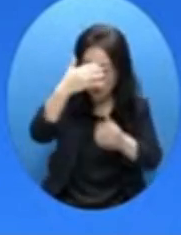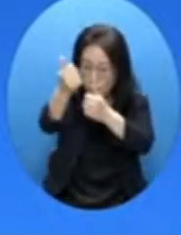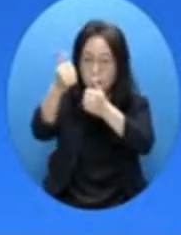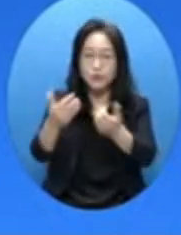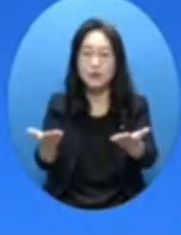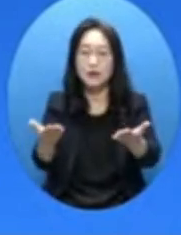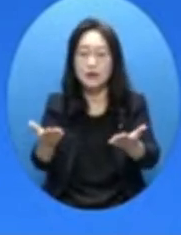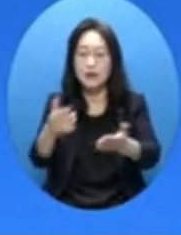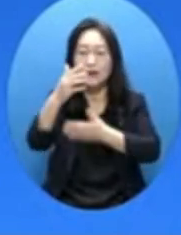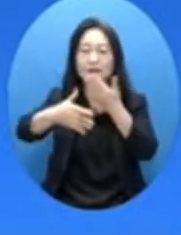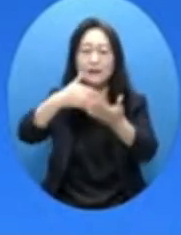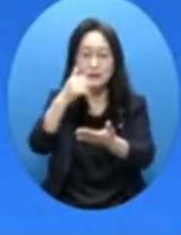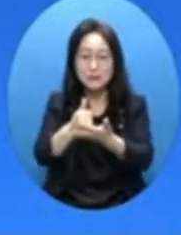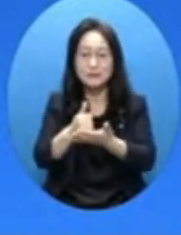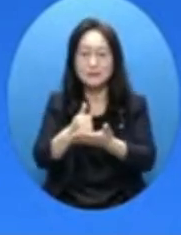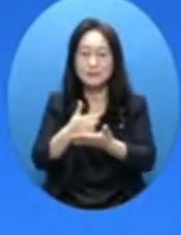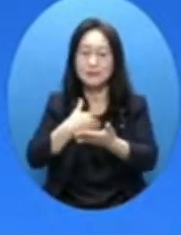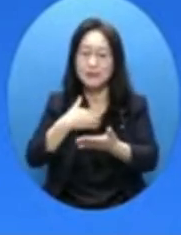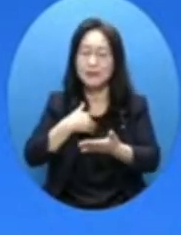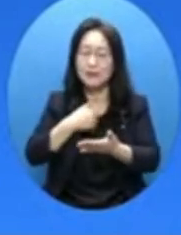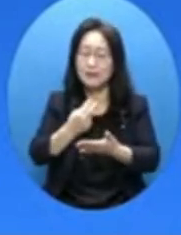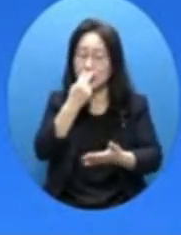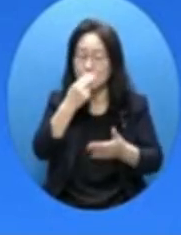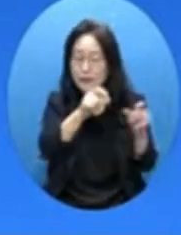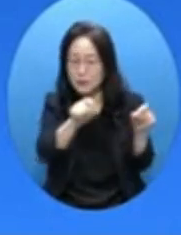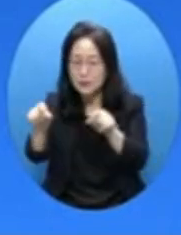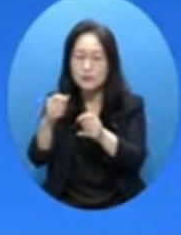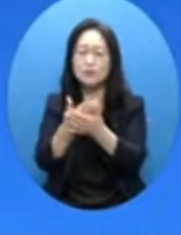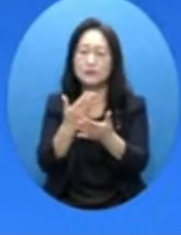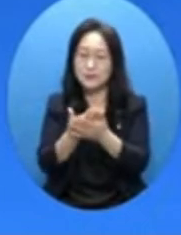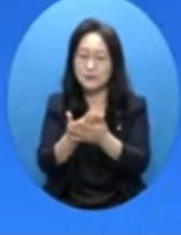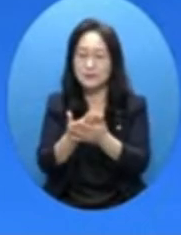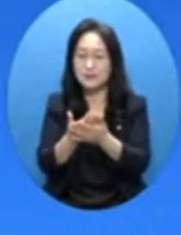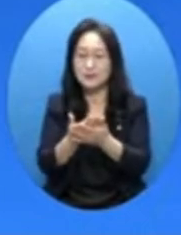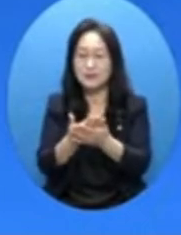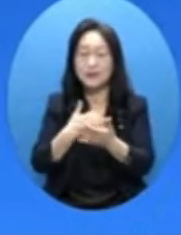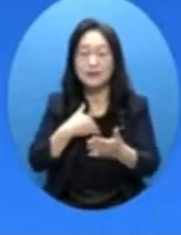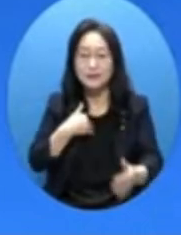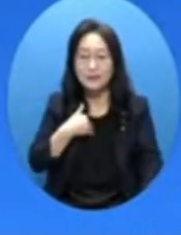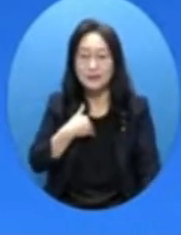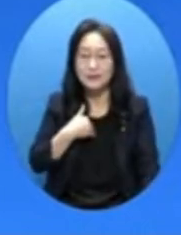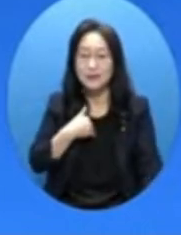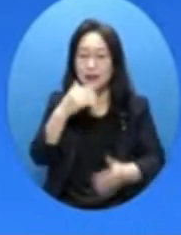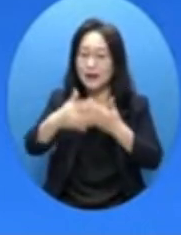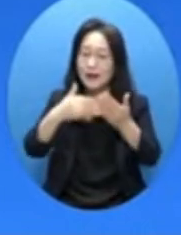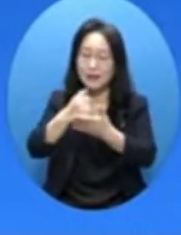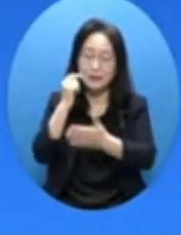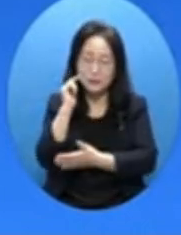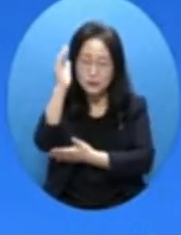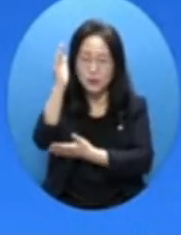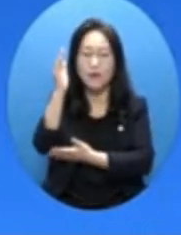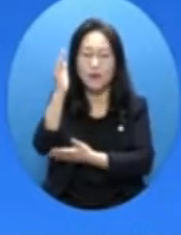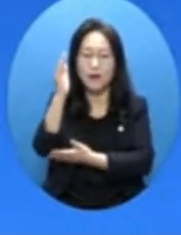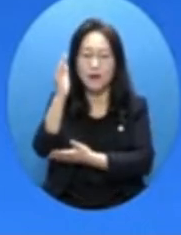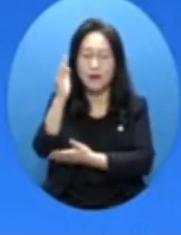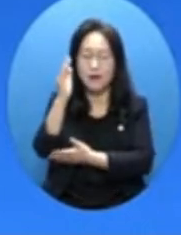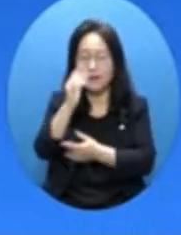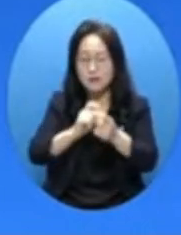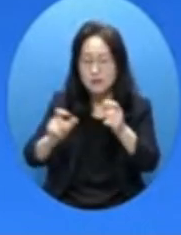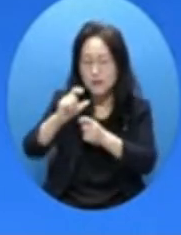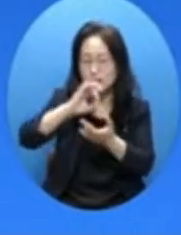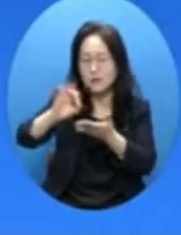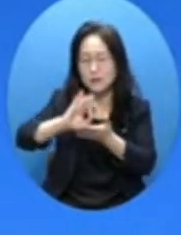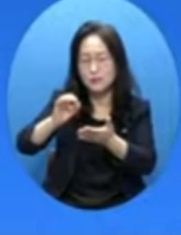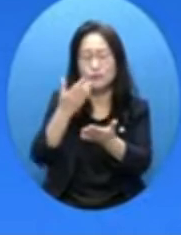어떡합니까? 하나님 제 생명을 연장시켜줘서 제가 하나님 영광에 좀 더 쓰임받게 하여